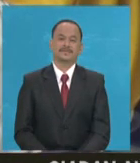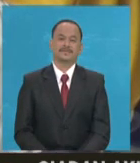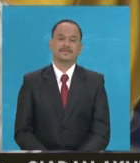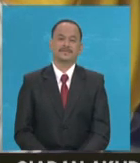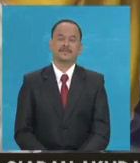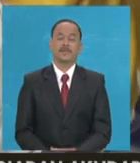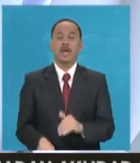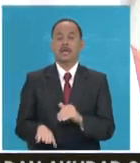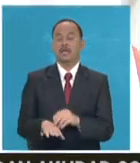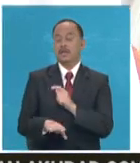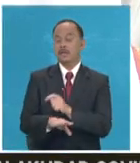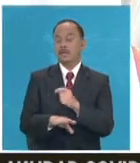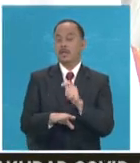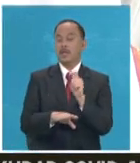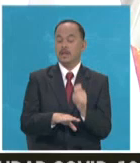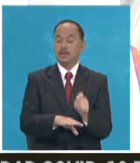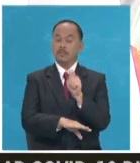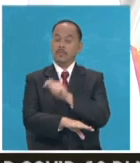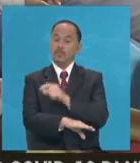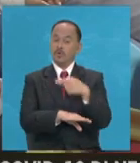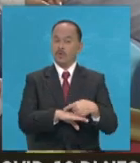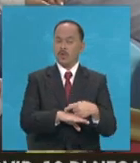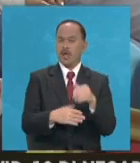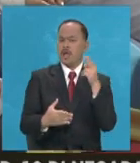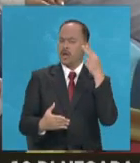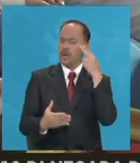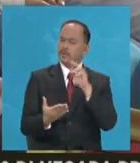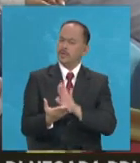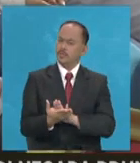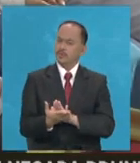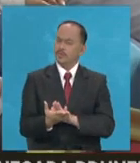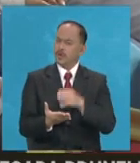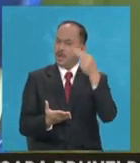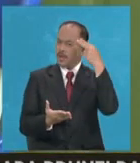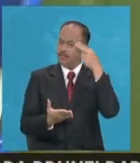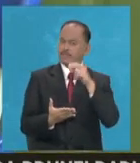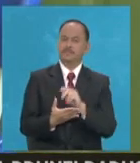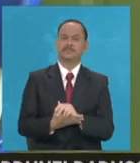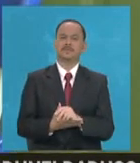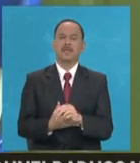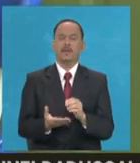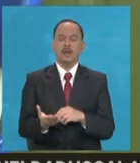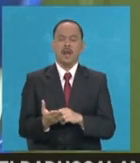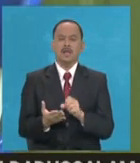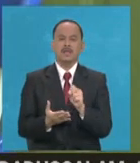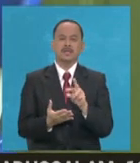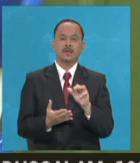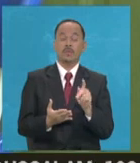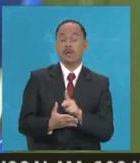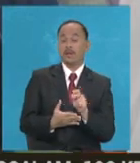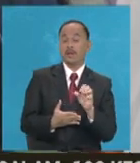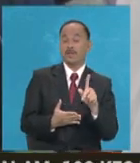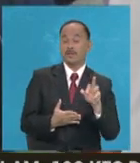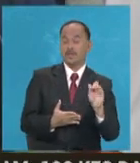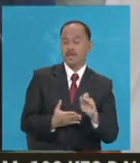mereka lebih daerah Tempurung tertumpuk di sekolah Arab Tempurung antara pengisian program bacaan sholawat tafrijiyah serta